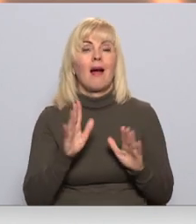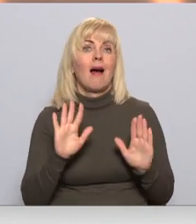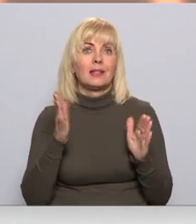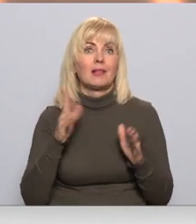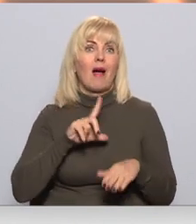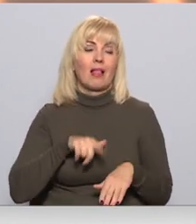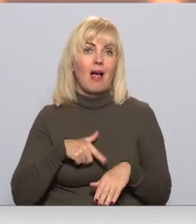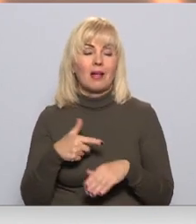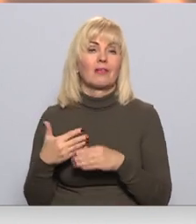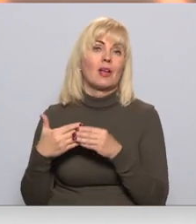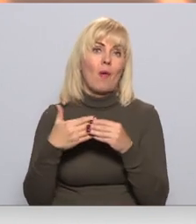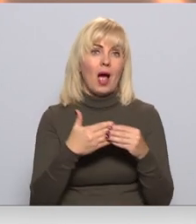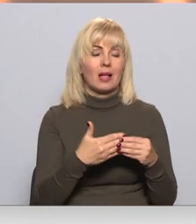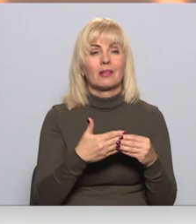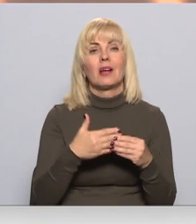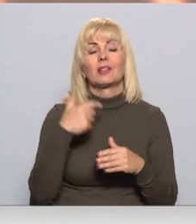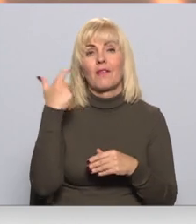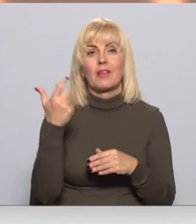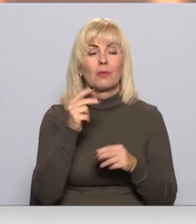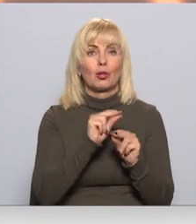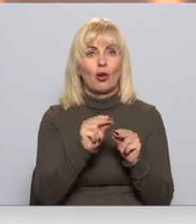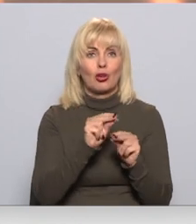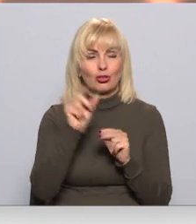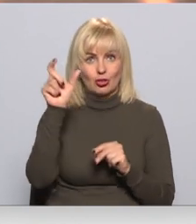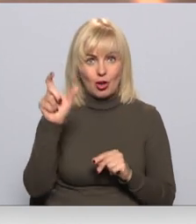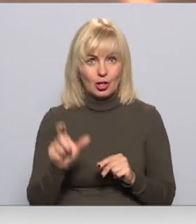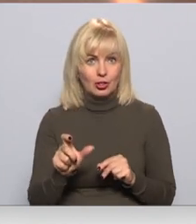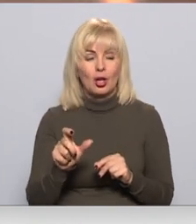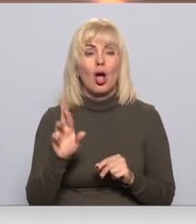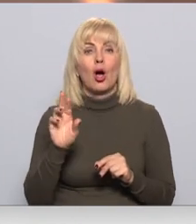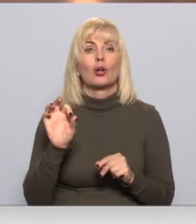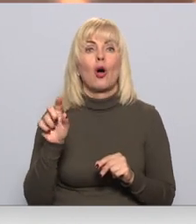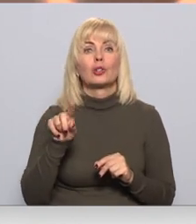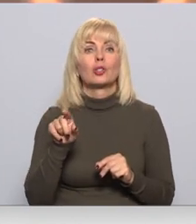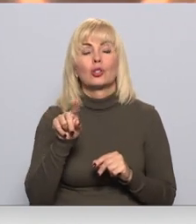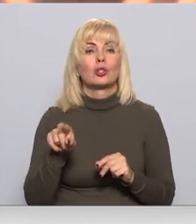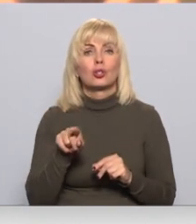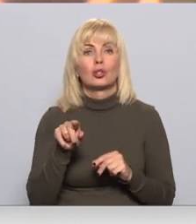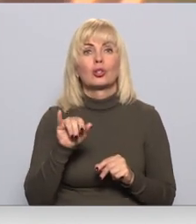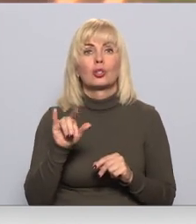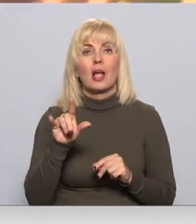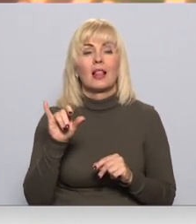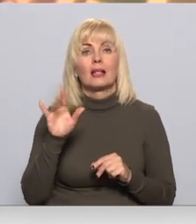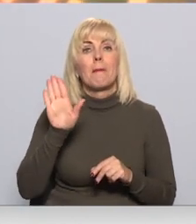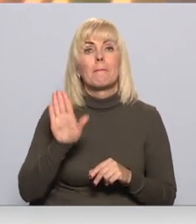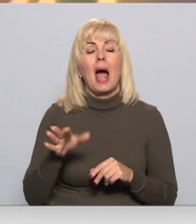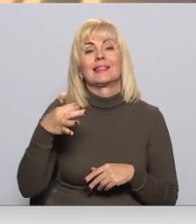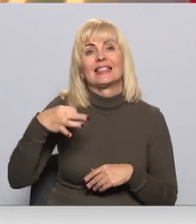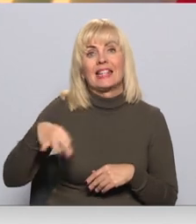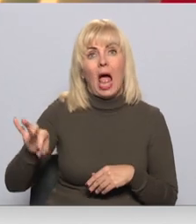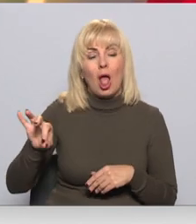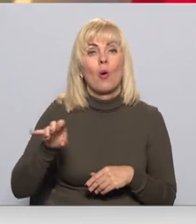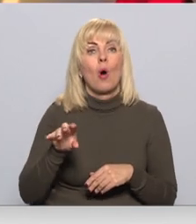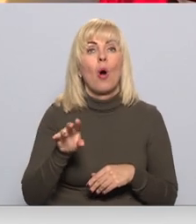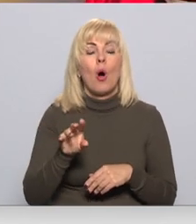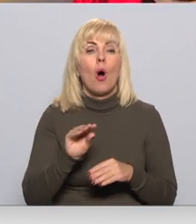uz Latviju atvest filmas režisoru Alessandro Rosalīnī, tātad Roberto Rosalīnī mazdēlu, un arī